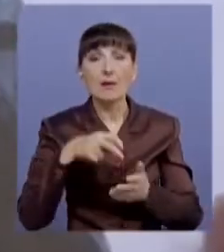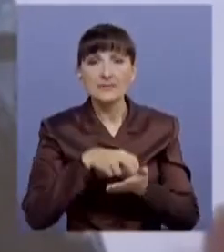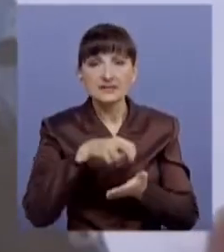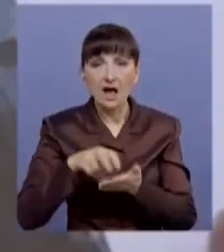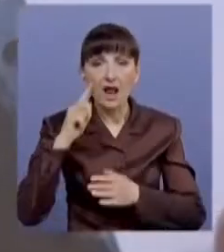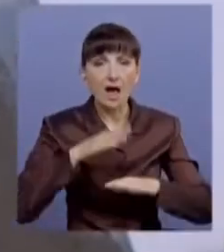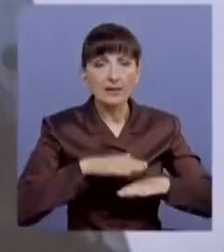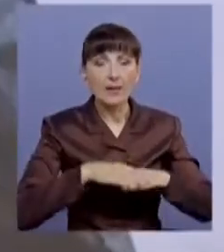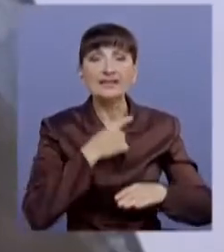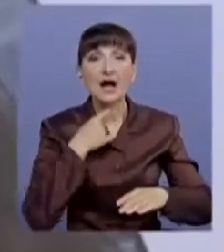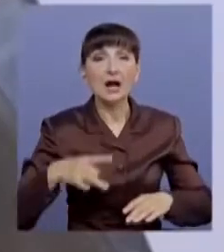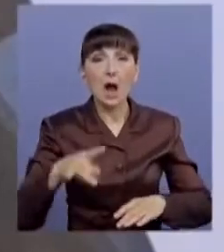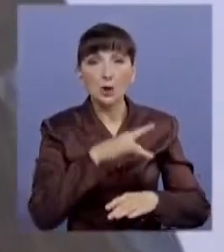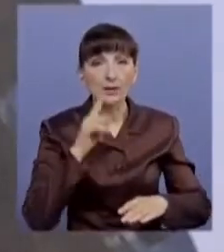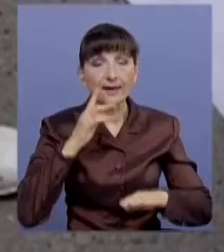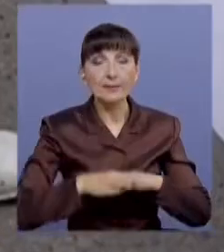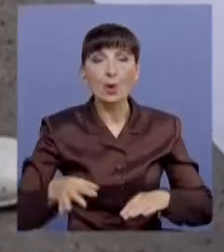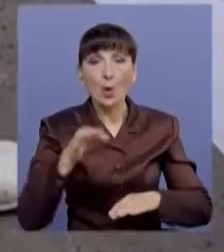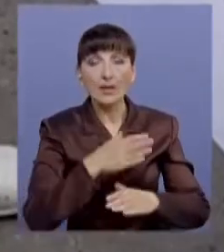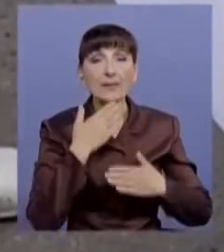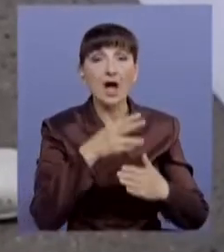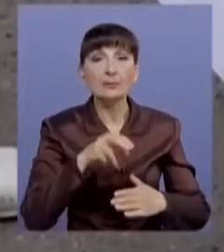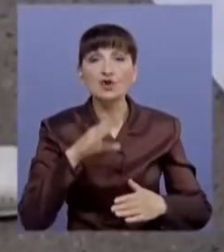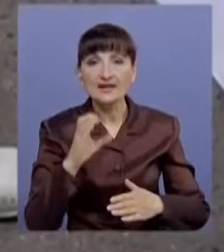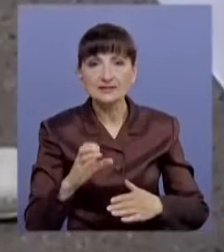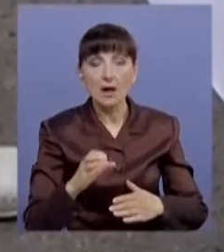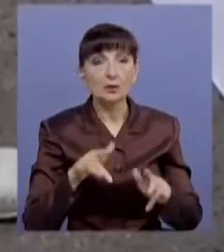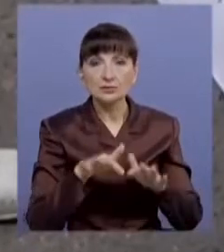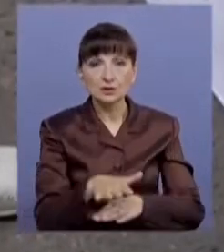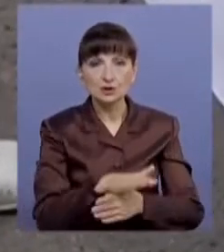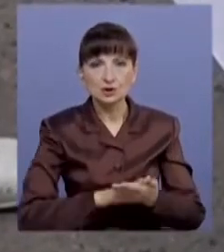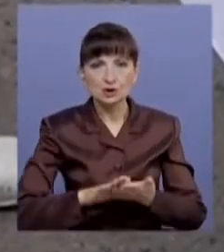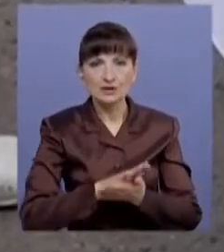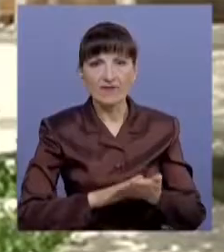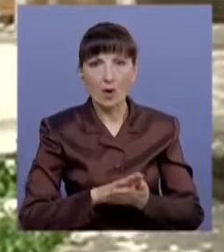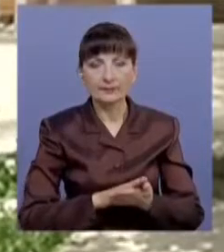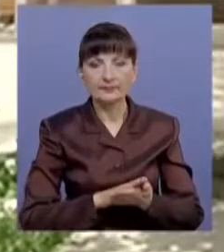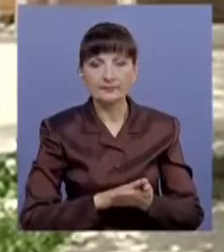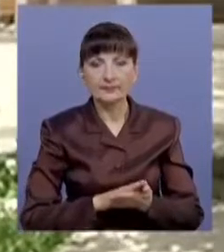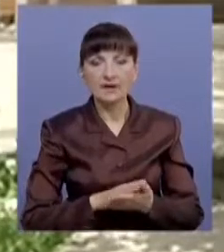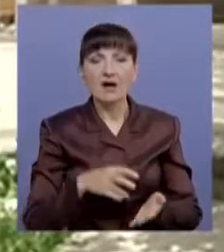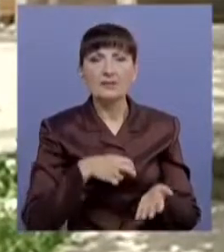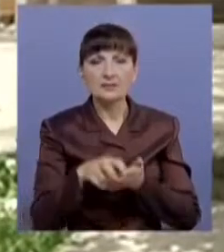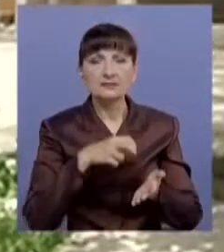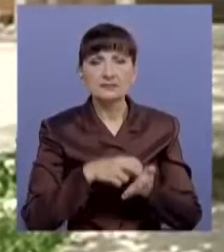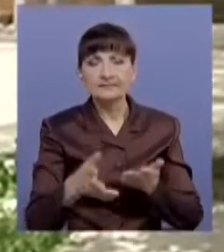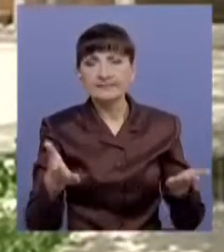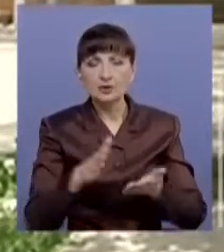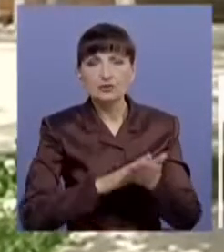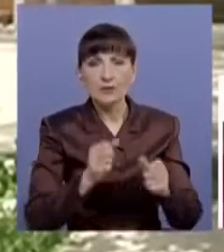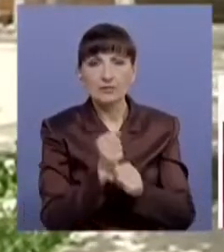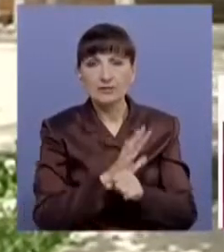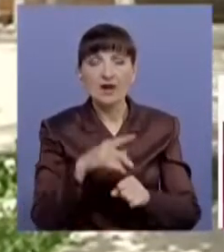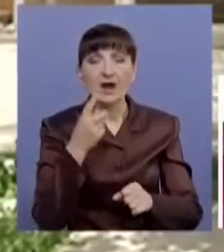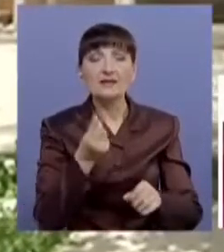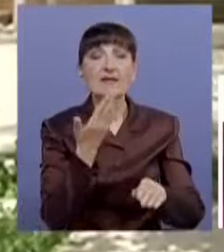акимат Талгарского района. Акимат области обращались в МЧС, но дело не сдвинулось с мертвой точки. Идет сплошная отписка. Теперь нам говорят,